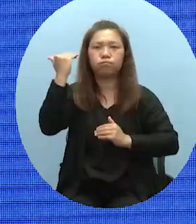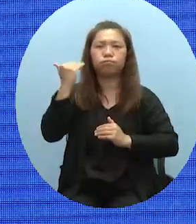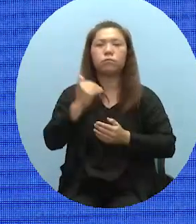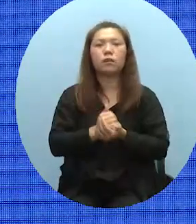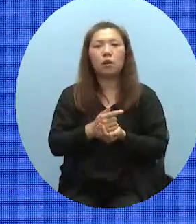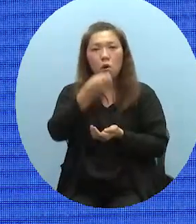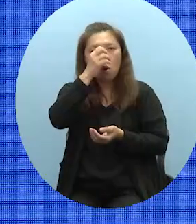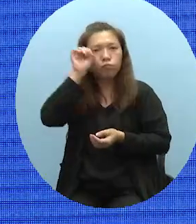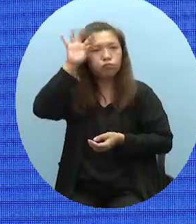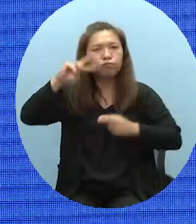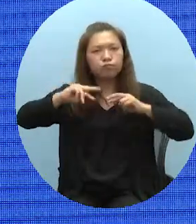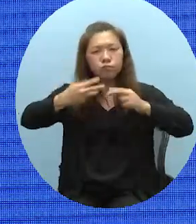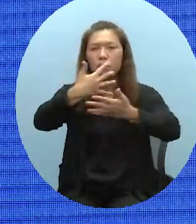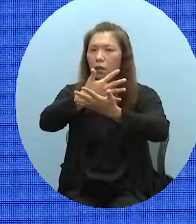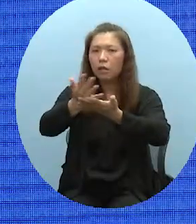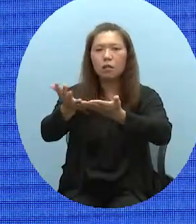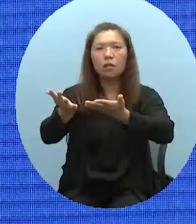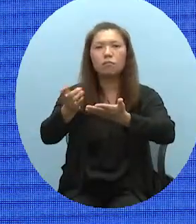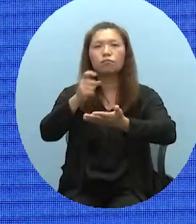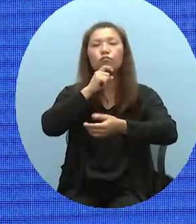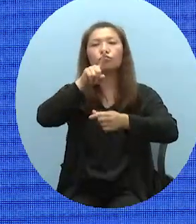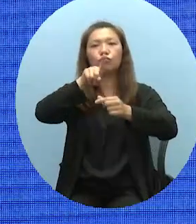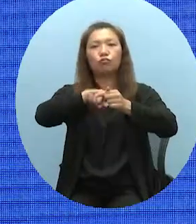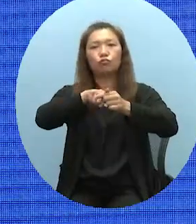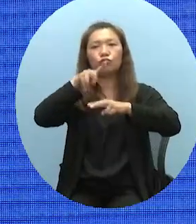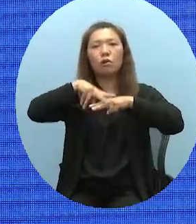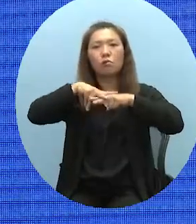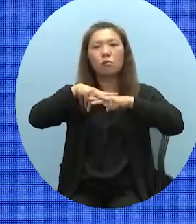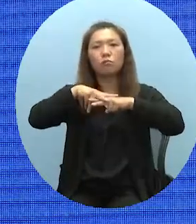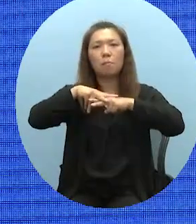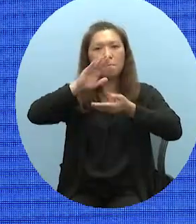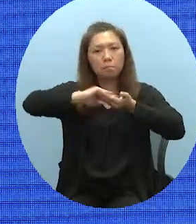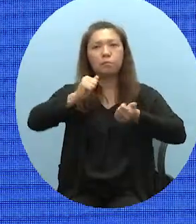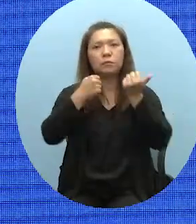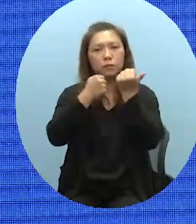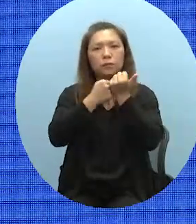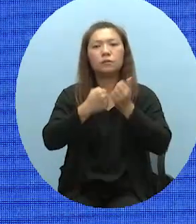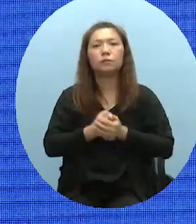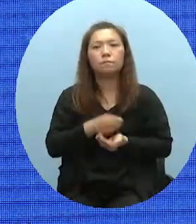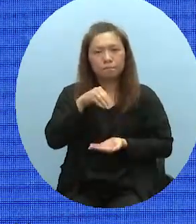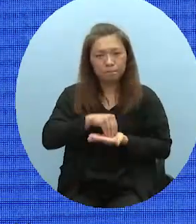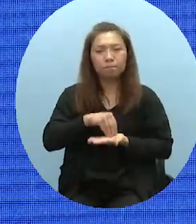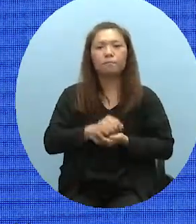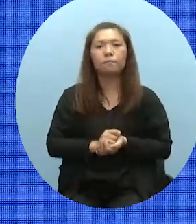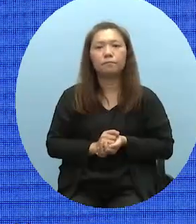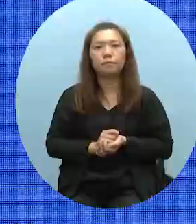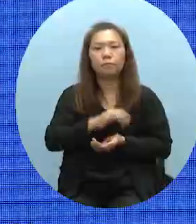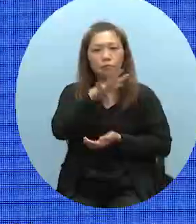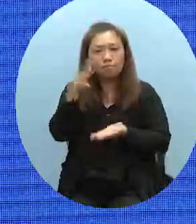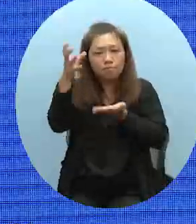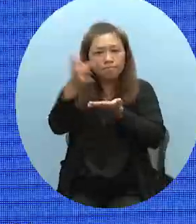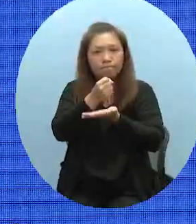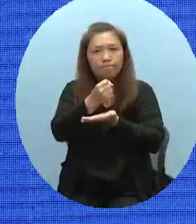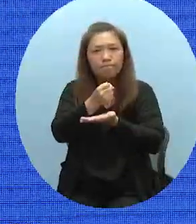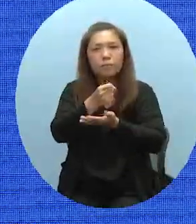創科發展等等，得到中央的明確支持和肯定，我們必須把握